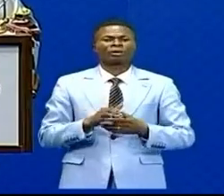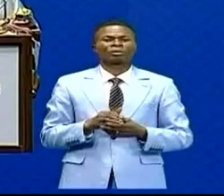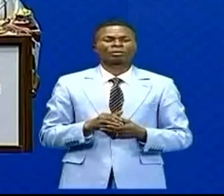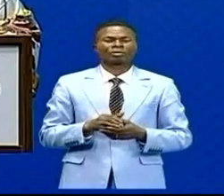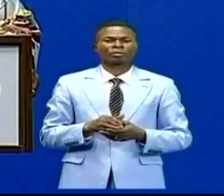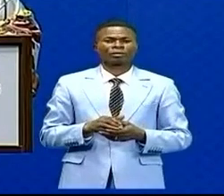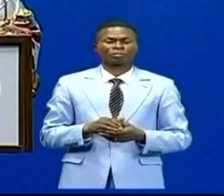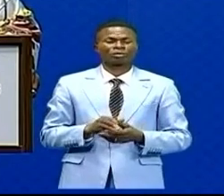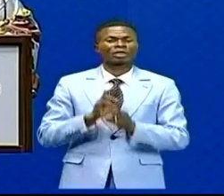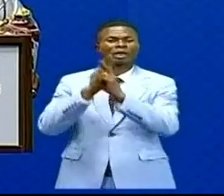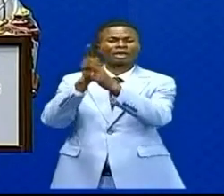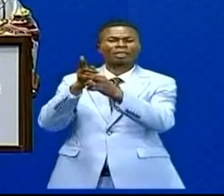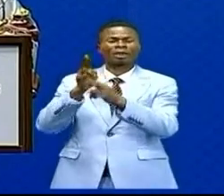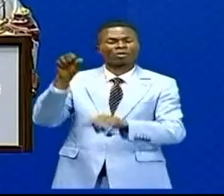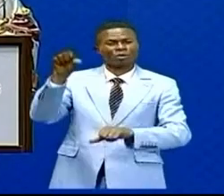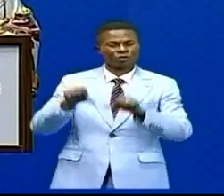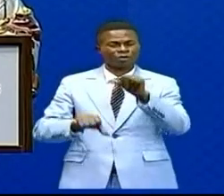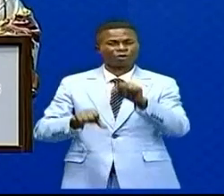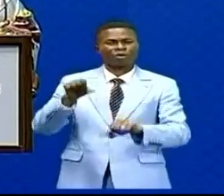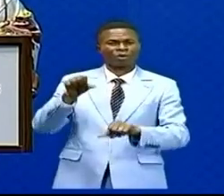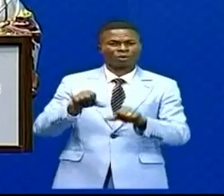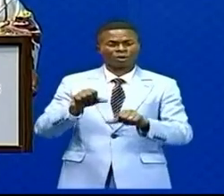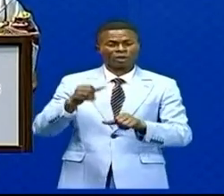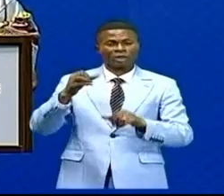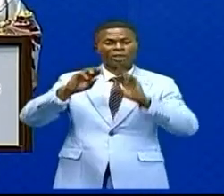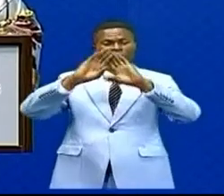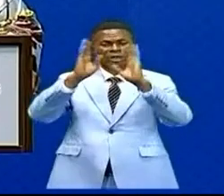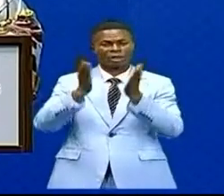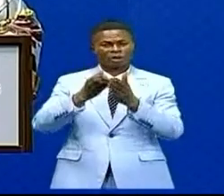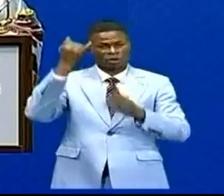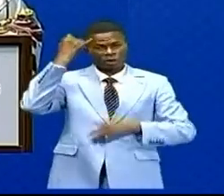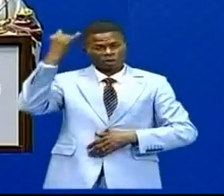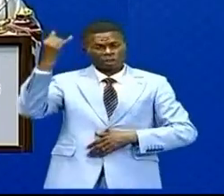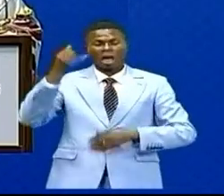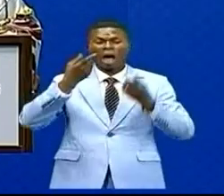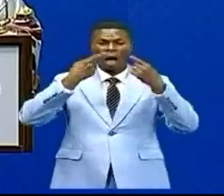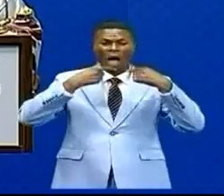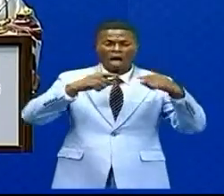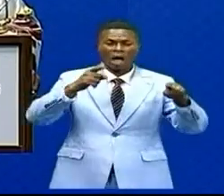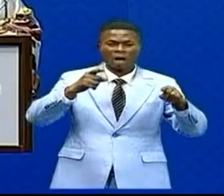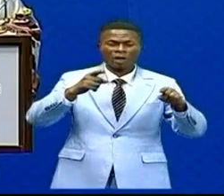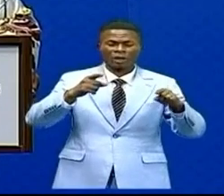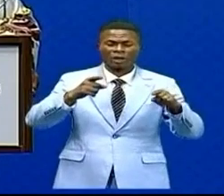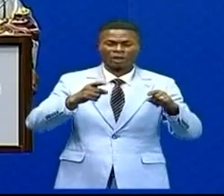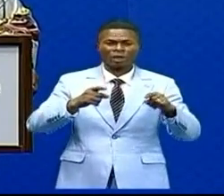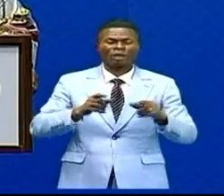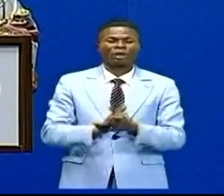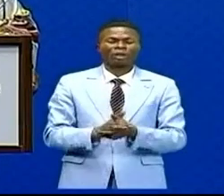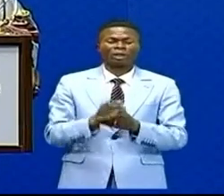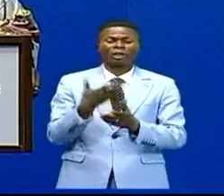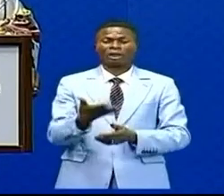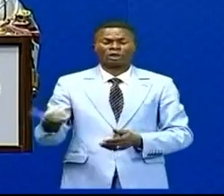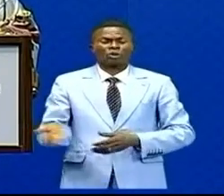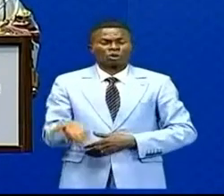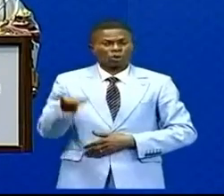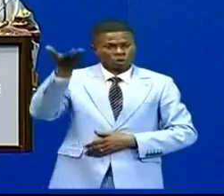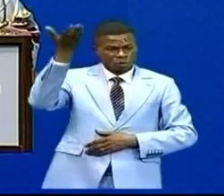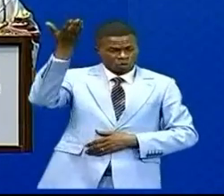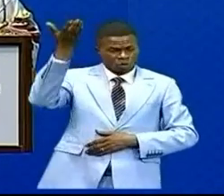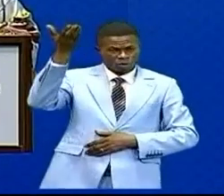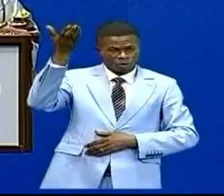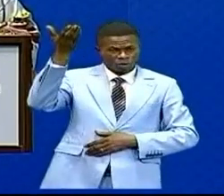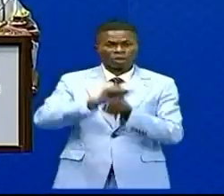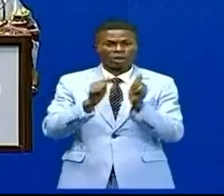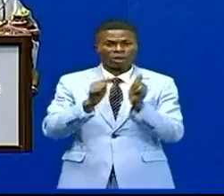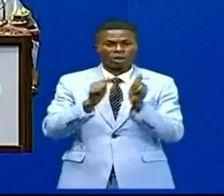Des réactions négatives de l'opinion à la suite de l'annonce inappropriée de la hausse de prix dans les secteurs